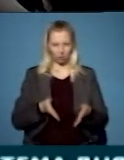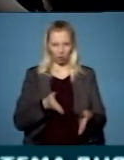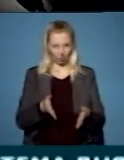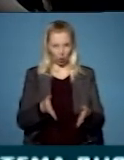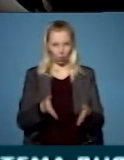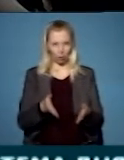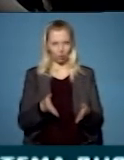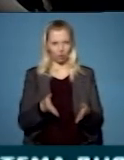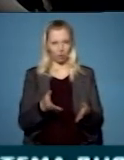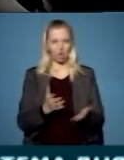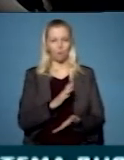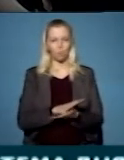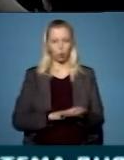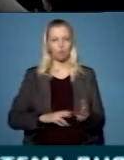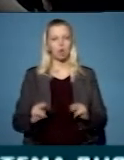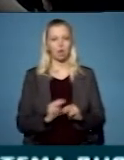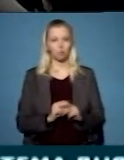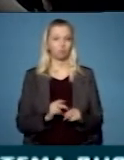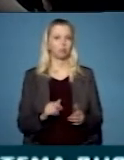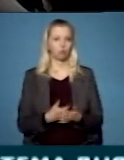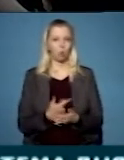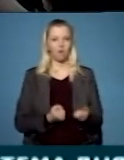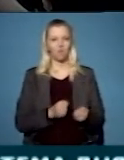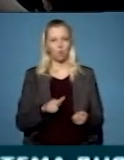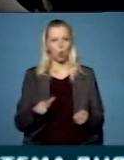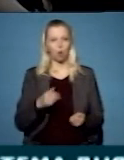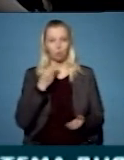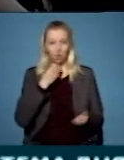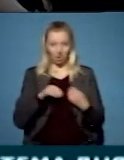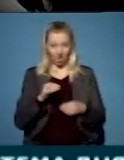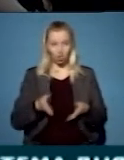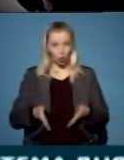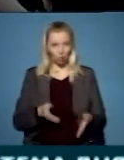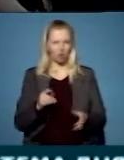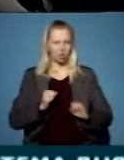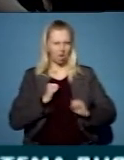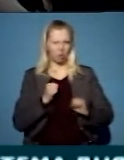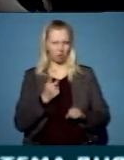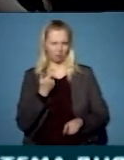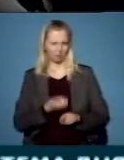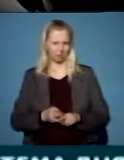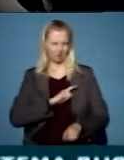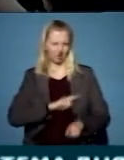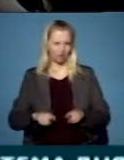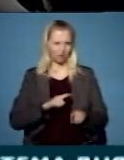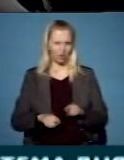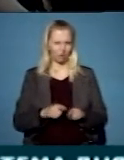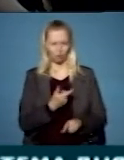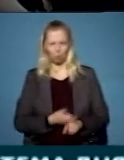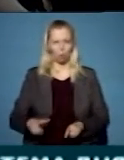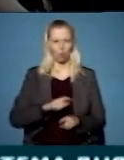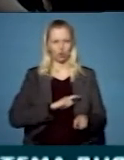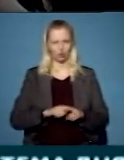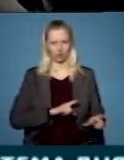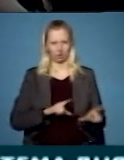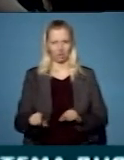ремонтують, так продовжується ремонт. І знову ж таки водії, чим краще дорожнє полотно, чим намагаються набрати більшу швидкість,